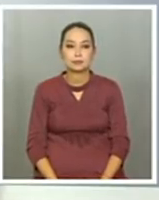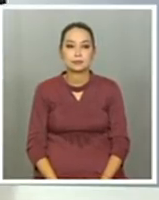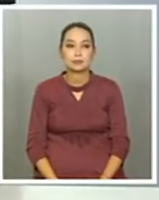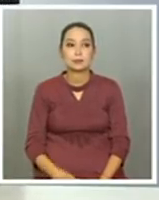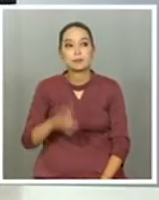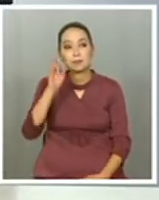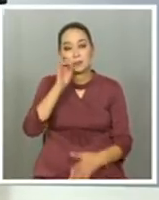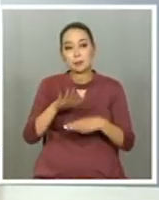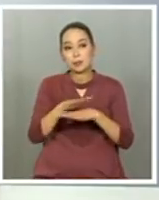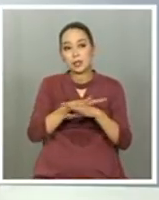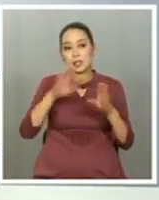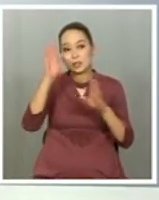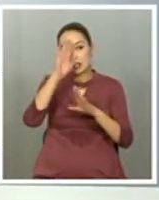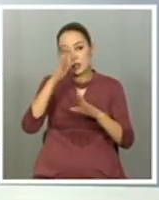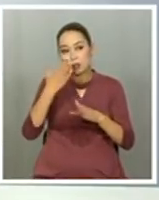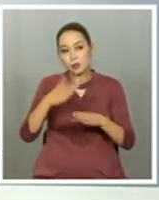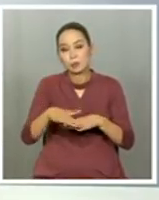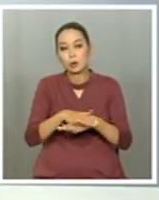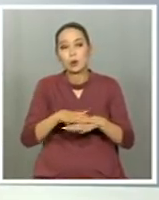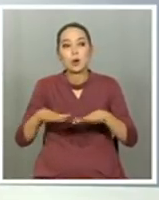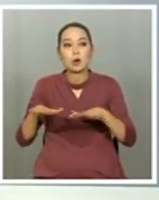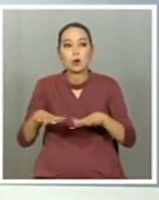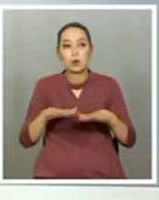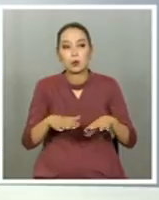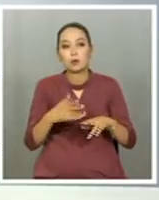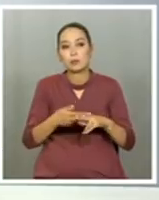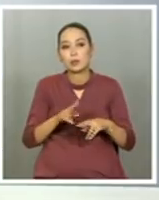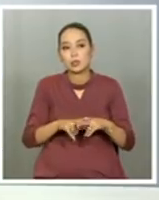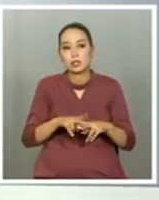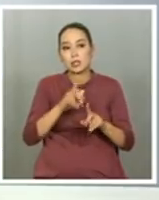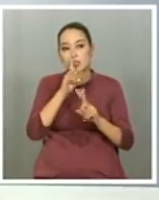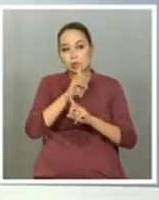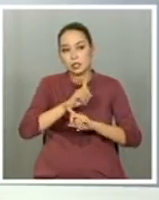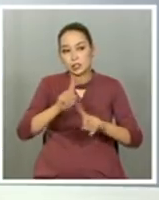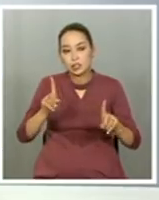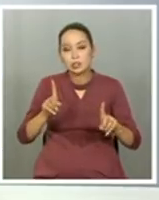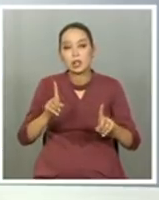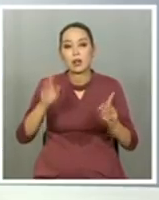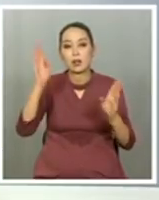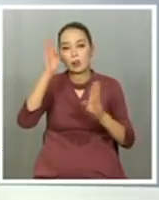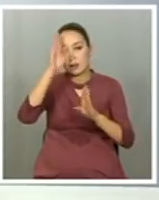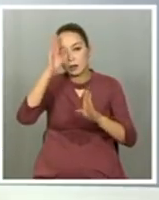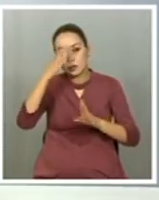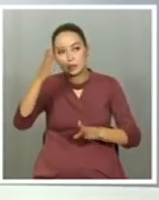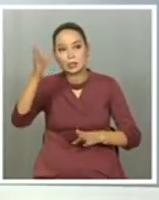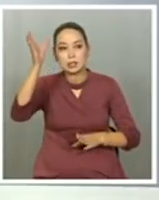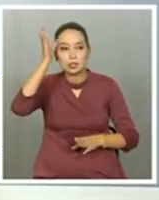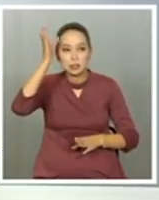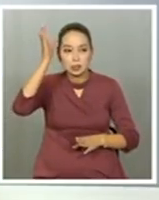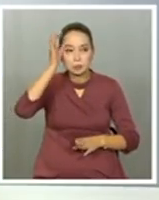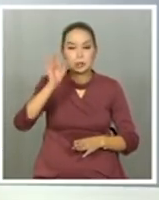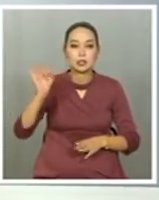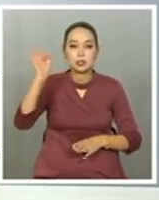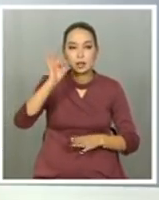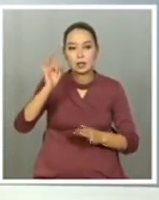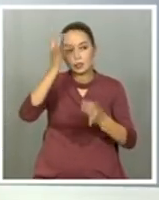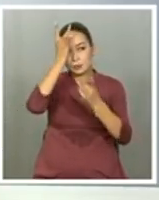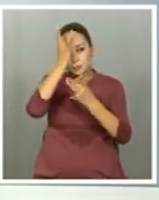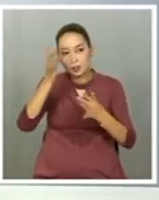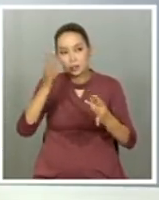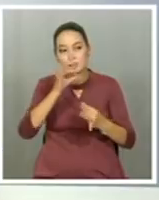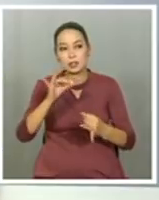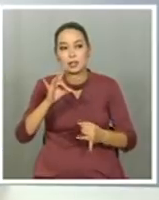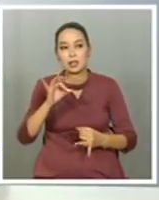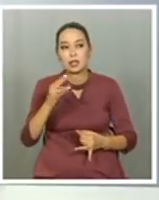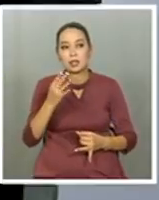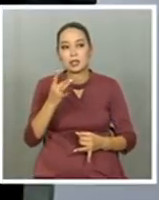Мемлекеттік табиғи қорық қорының объектілері ол ерекше экологиялық, ғылыми, тарихи, мәдени және рекреациялық маңызы